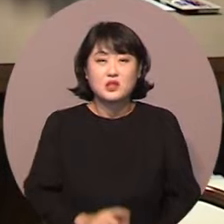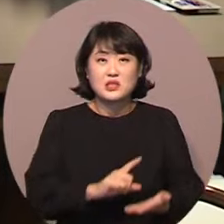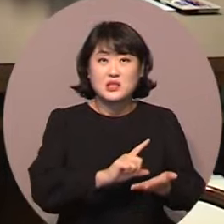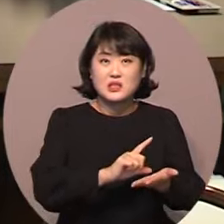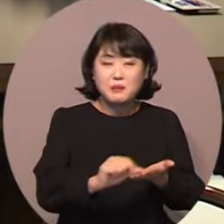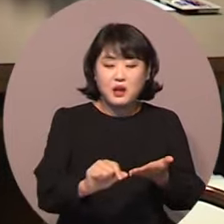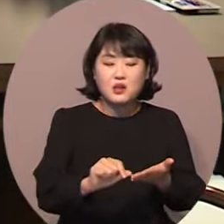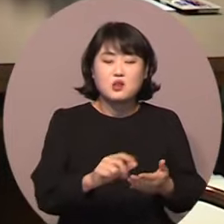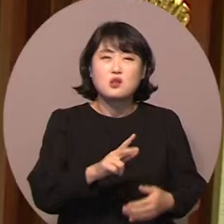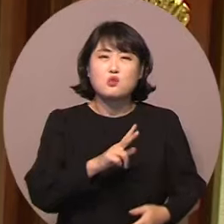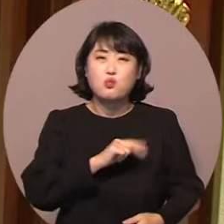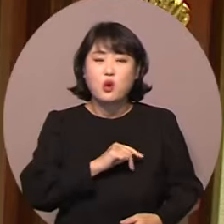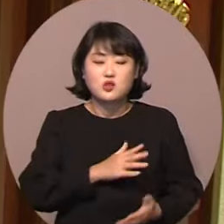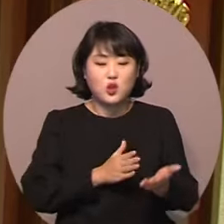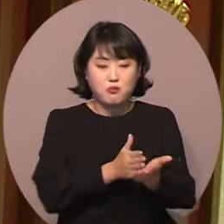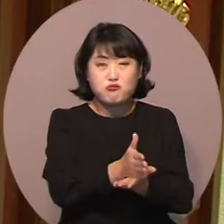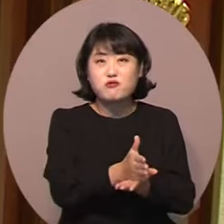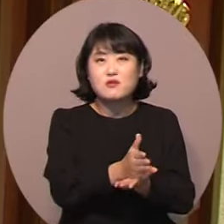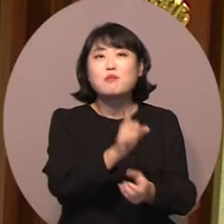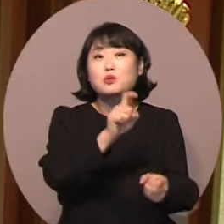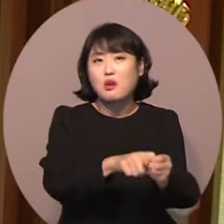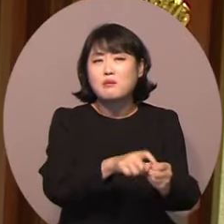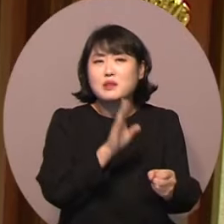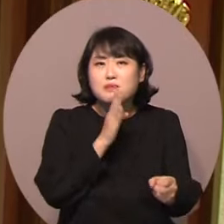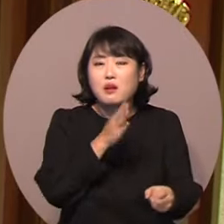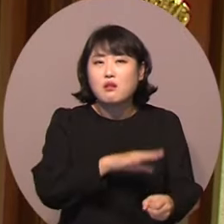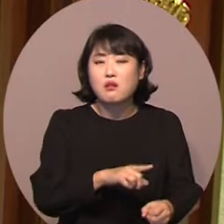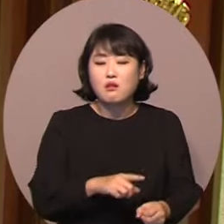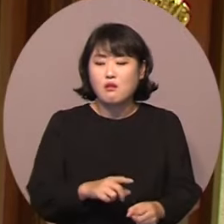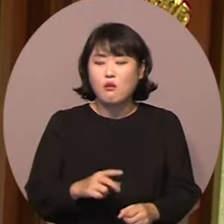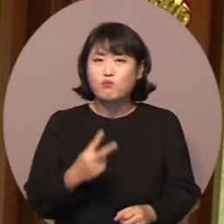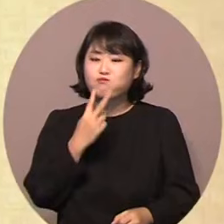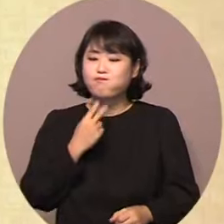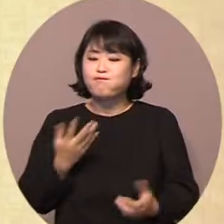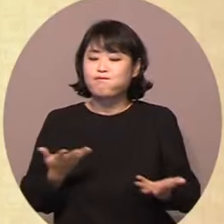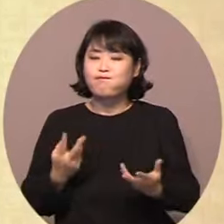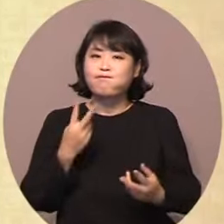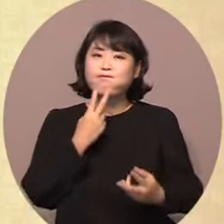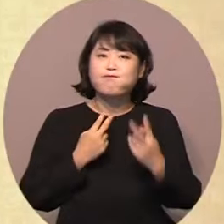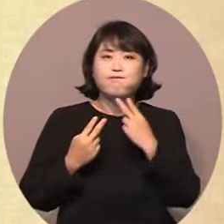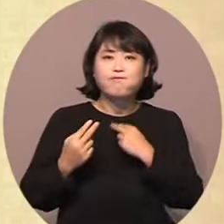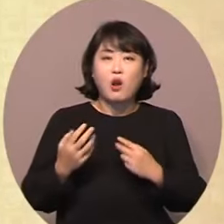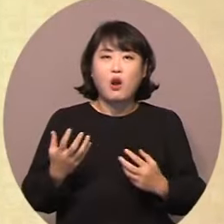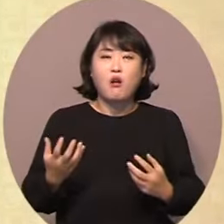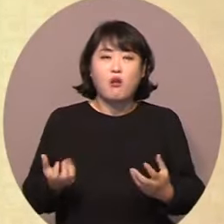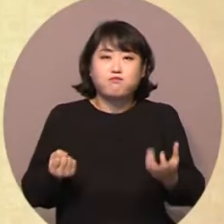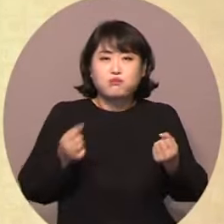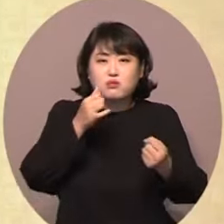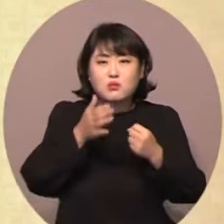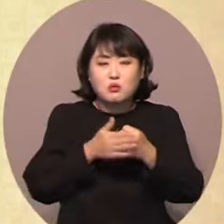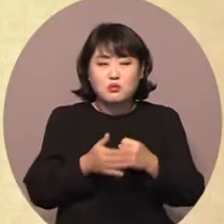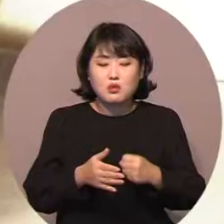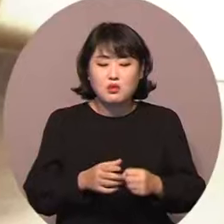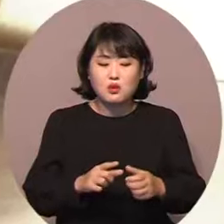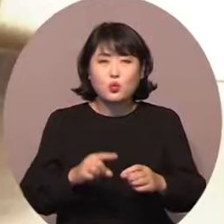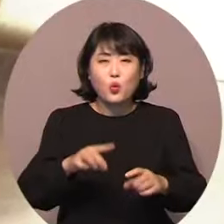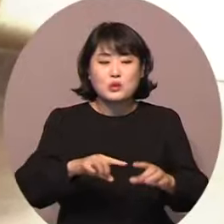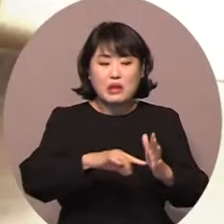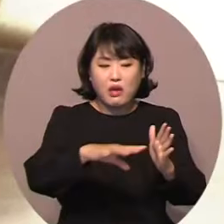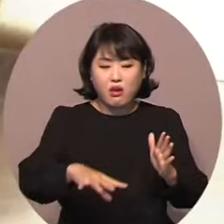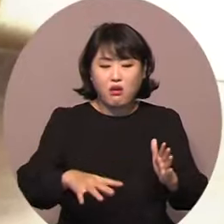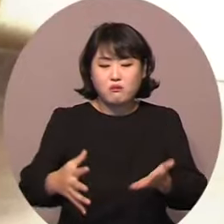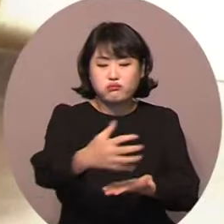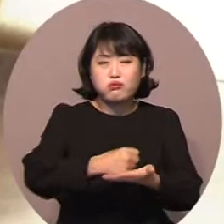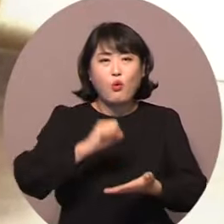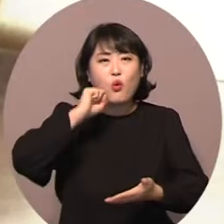전문성을 살린다는 취지지만 많은 의원들이 겸직을 하고 있고 세수 감소로 지자체마다 재정난을 겪고